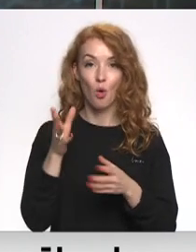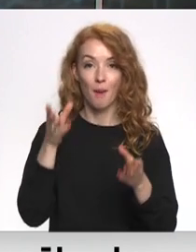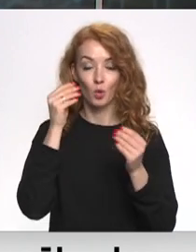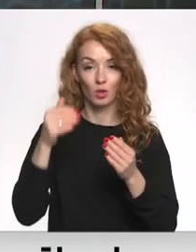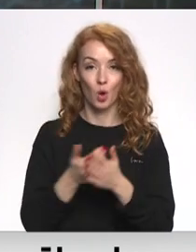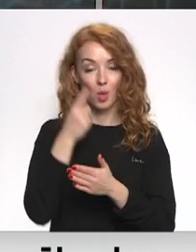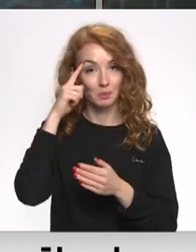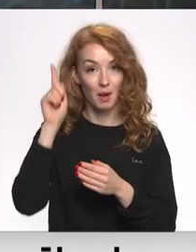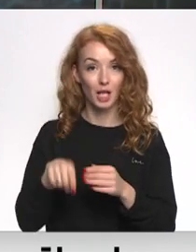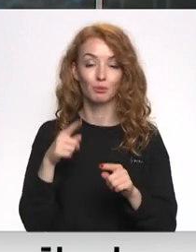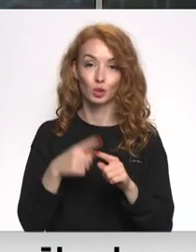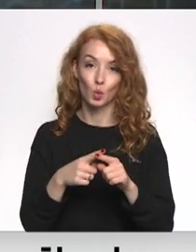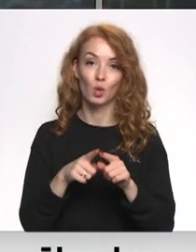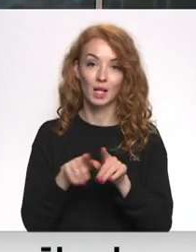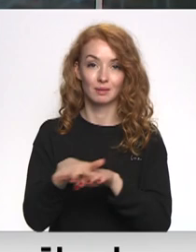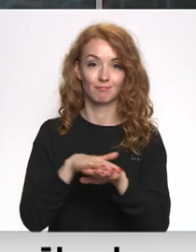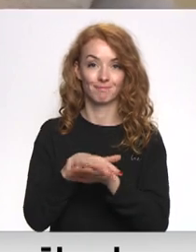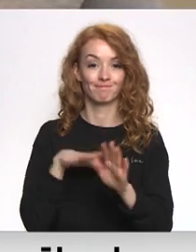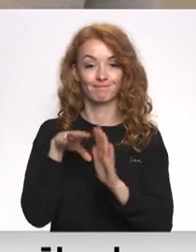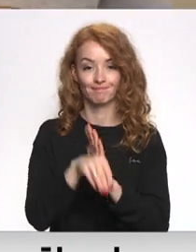prasmes un socializēties.